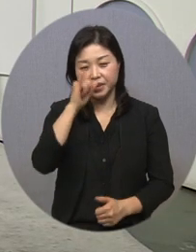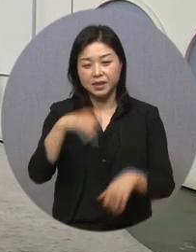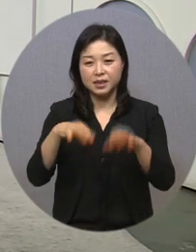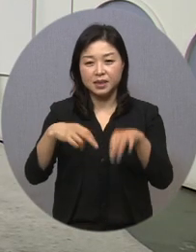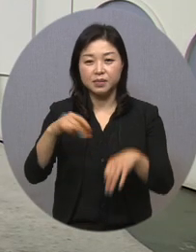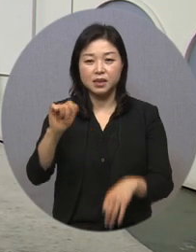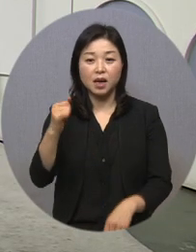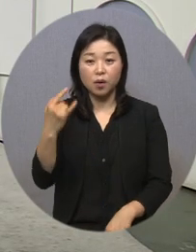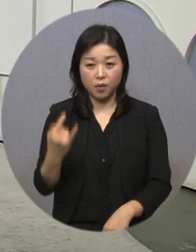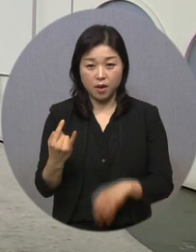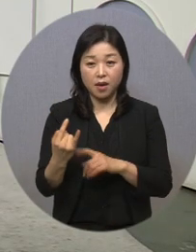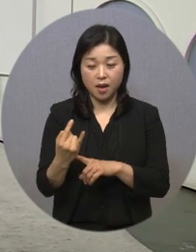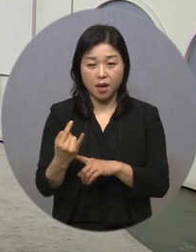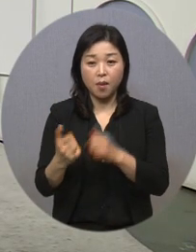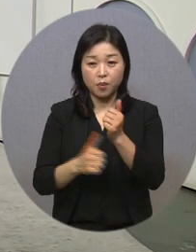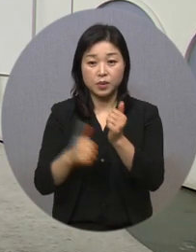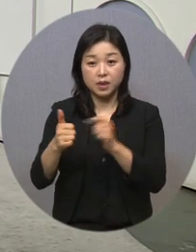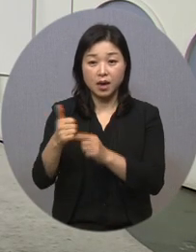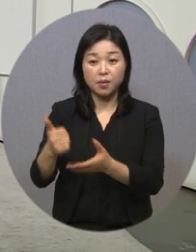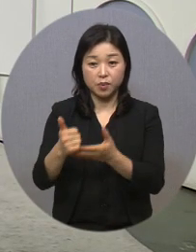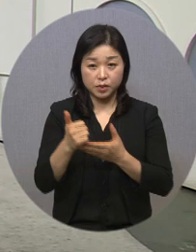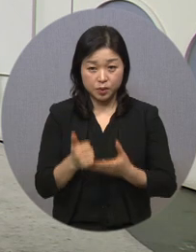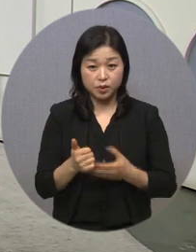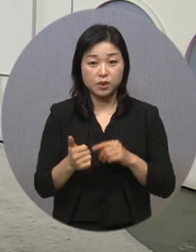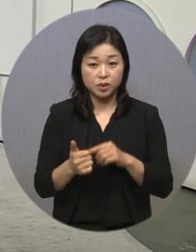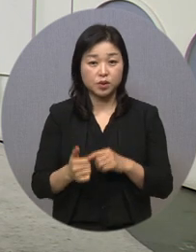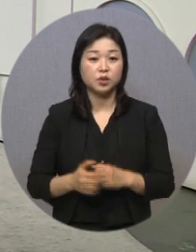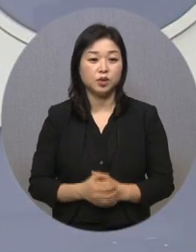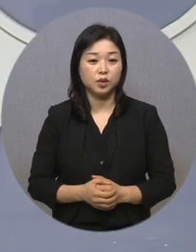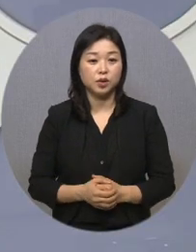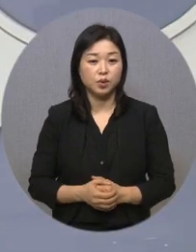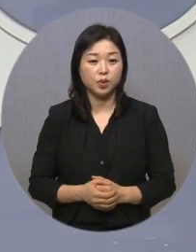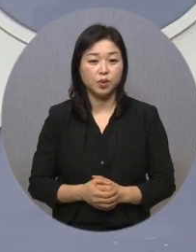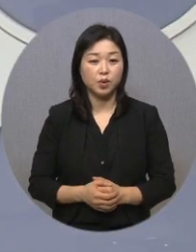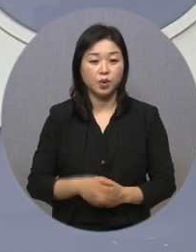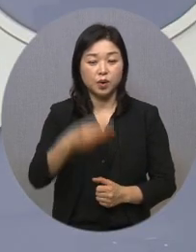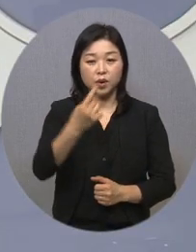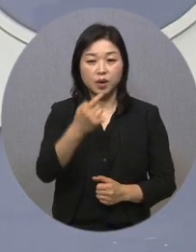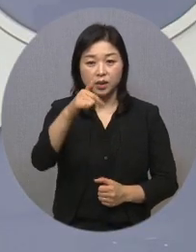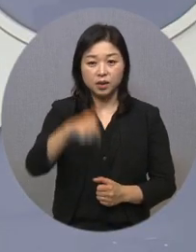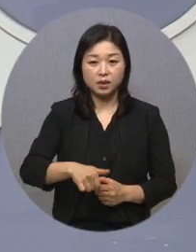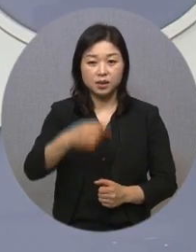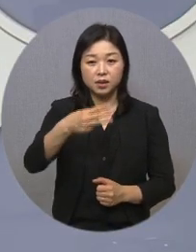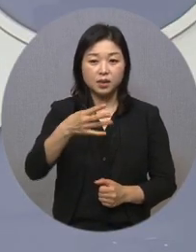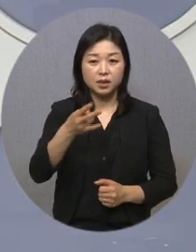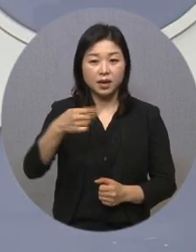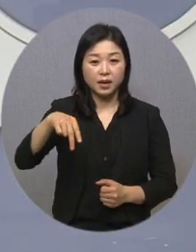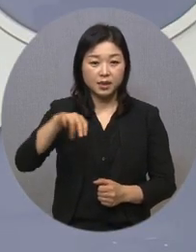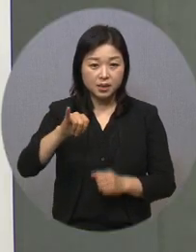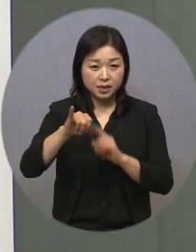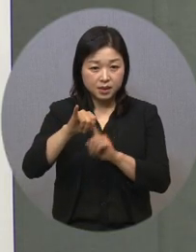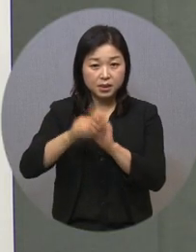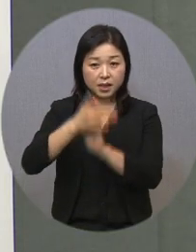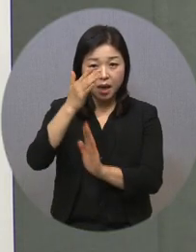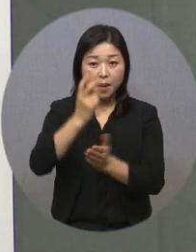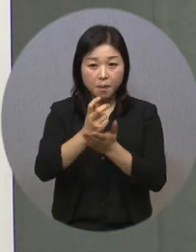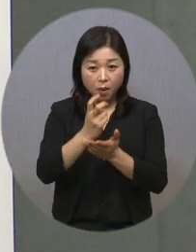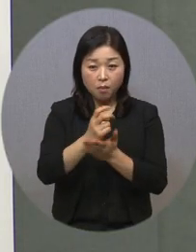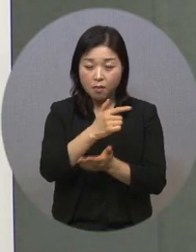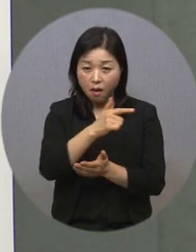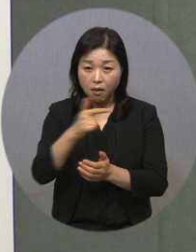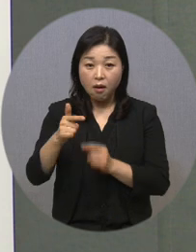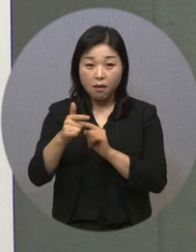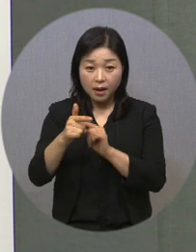과연 특례시의 소위 시조례가 어떻게 변화가 됐는지 막 그런 걸